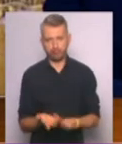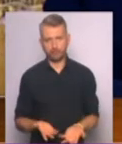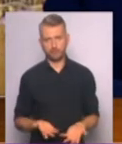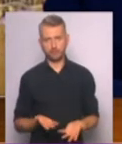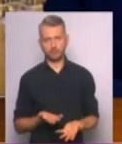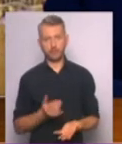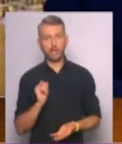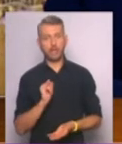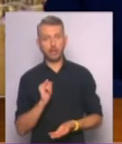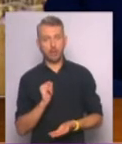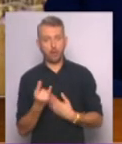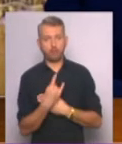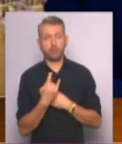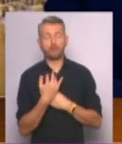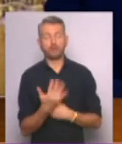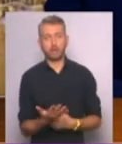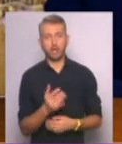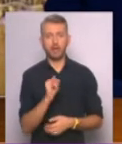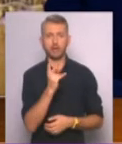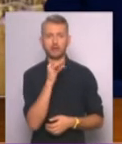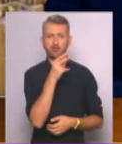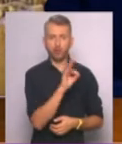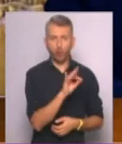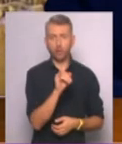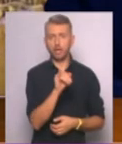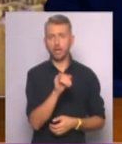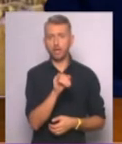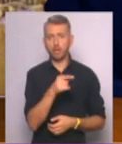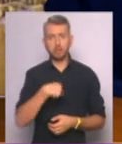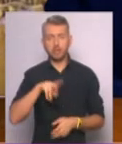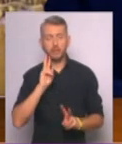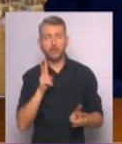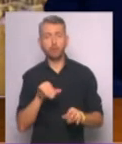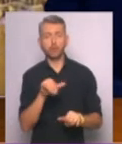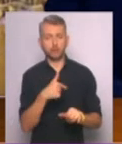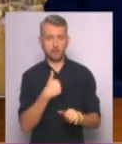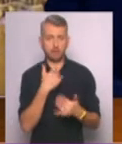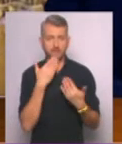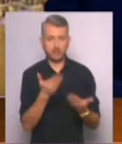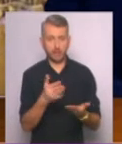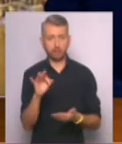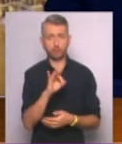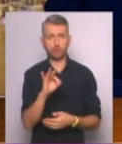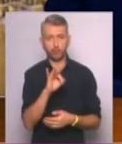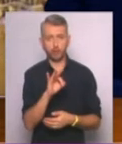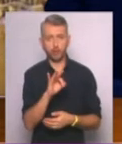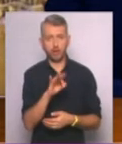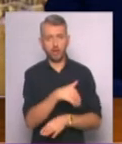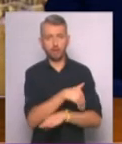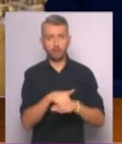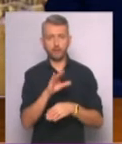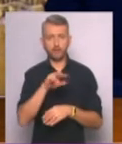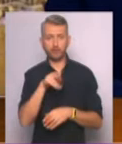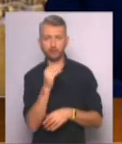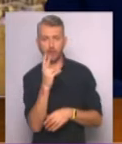і обманювати, і Кличко, і ми не знаємо дійсно, куди вже нам достукатися з приводу вулиця Більшанська,